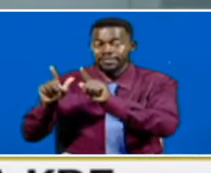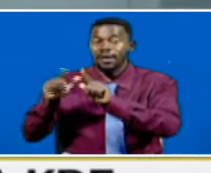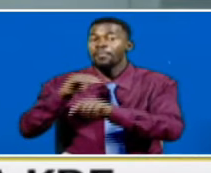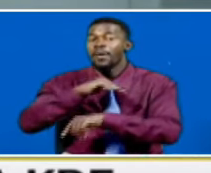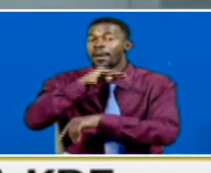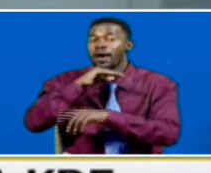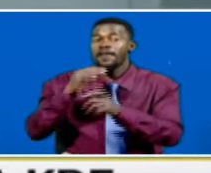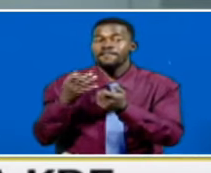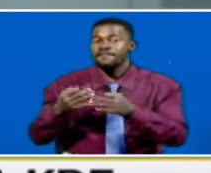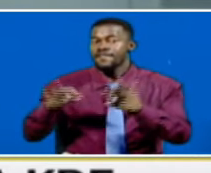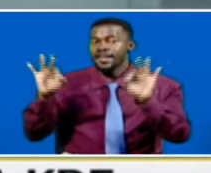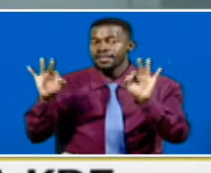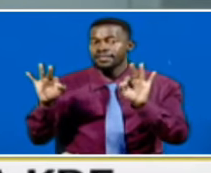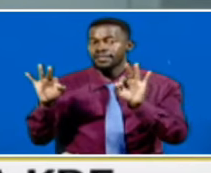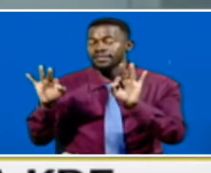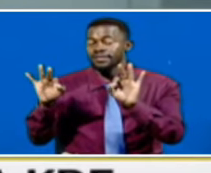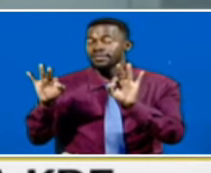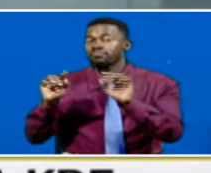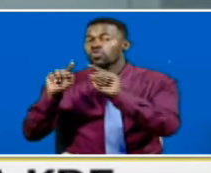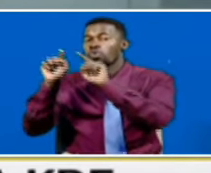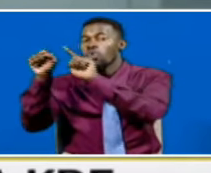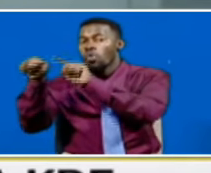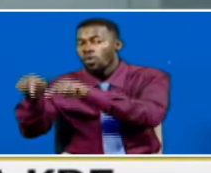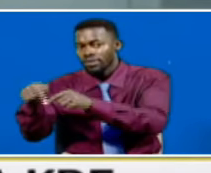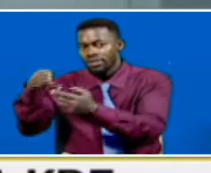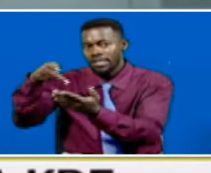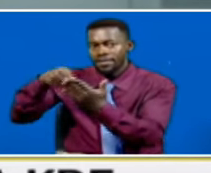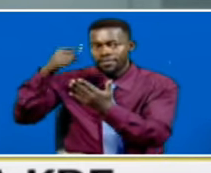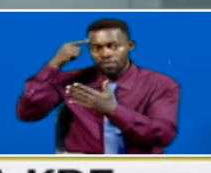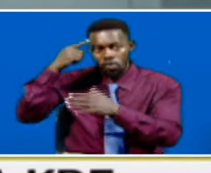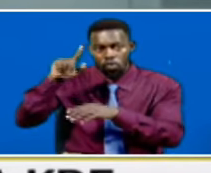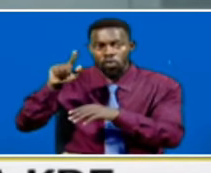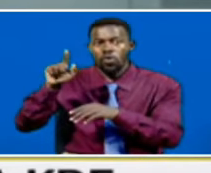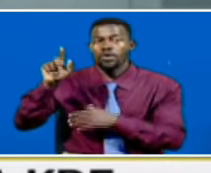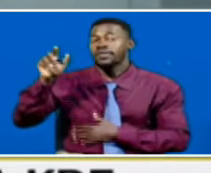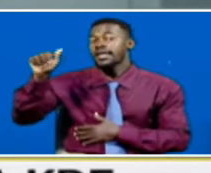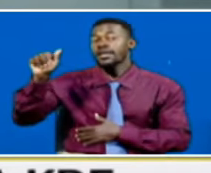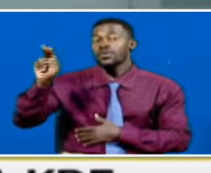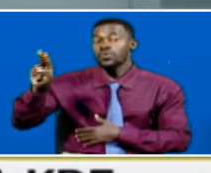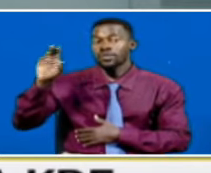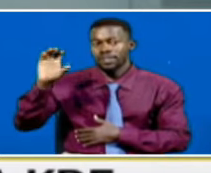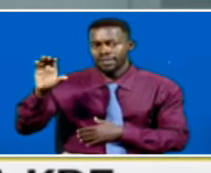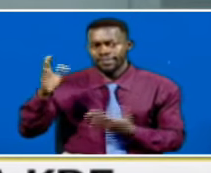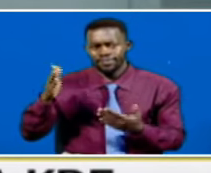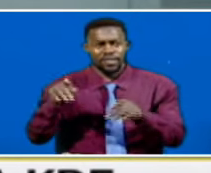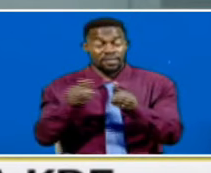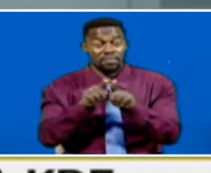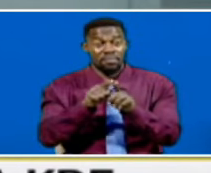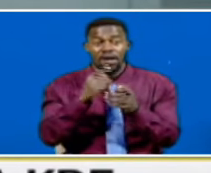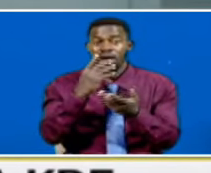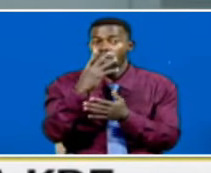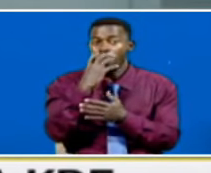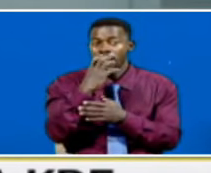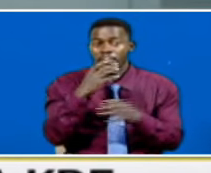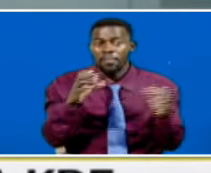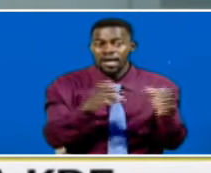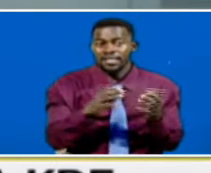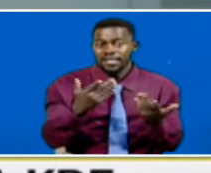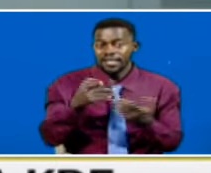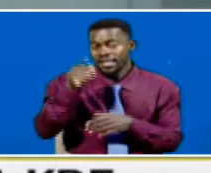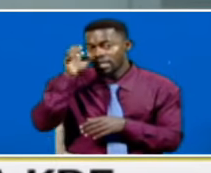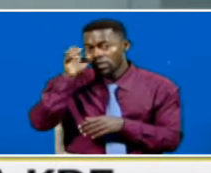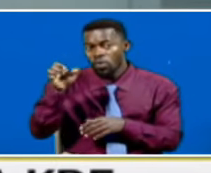AU. Viongozi wa ODM wamepuzilia mbali madai ya kuwepo mvutano ndani ya chama hicho kuhusiana na